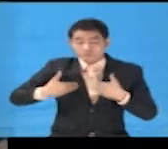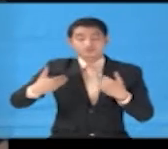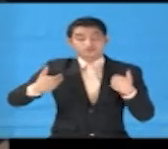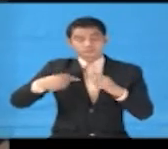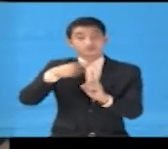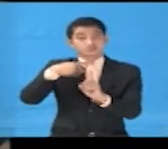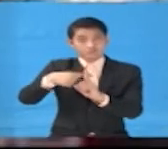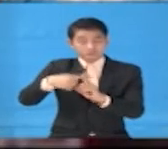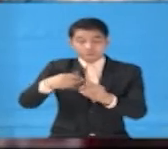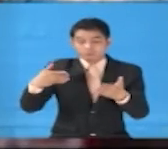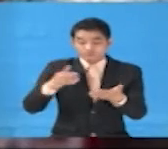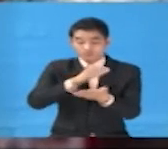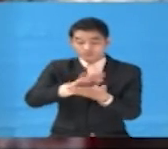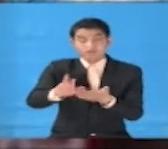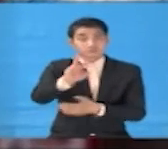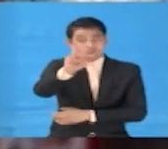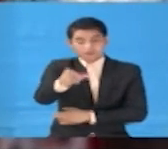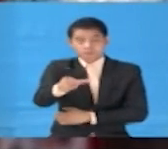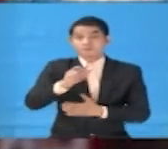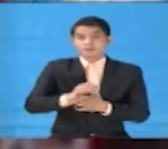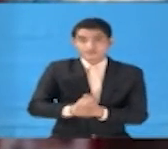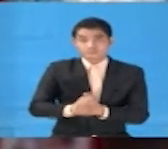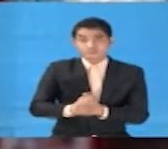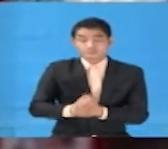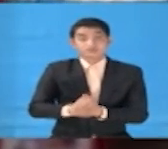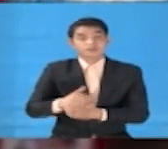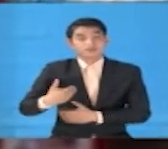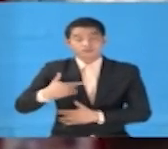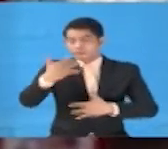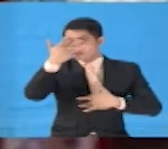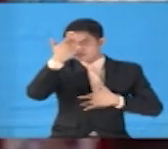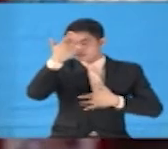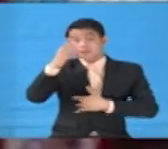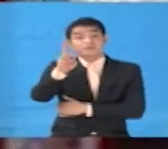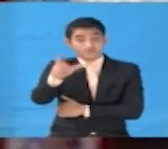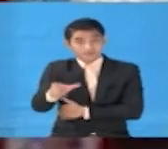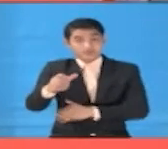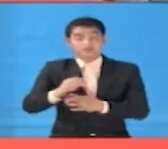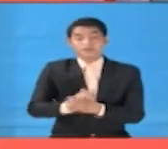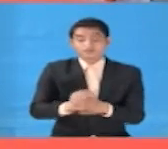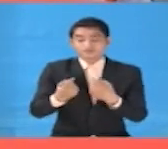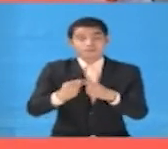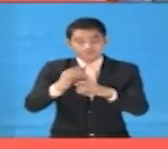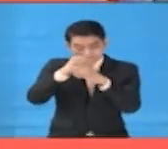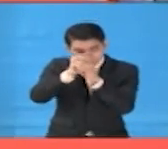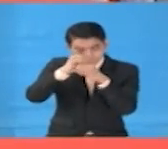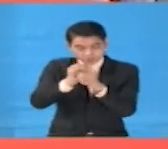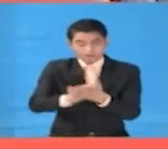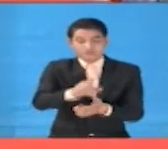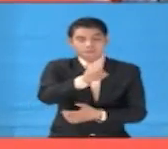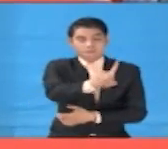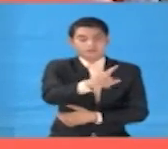សកូវីដ19ថ្មីចំនួន2នាក់ដែលជាអ្នកចាជំងឺខាងលើដោយឡែកសម្រាប់វត្ថុសម្ណាចំនួ